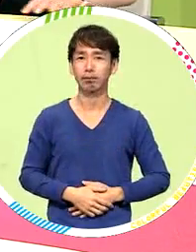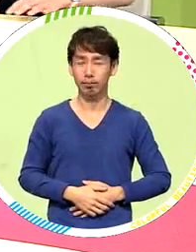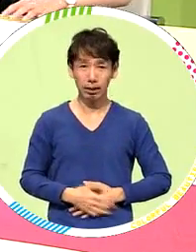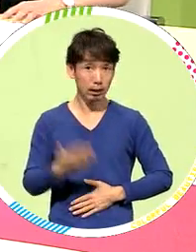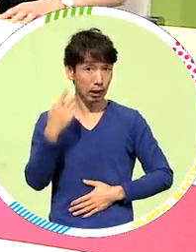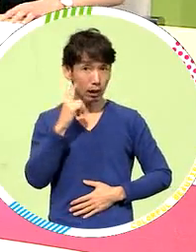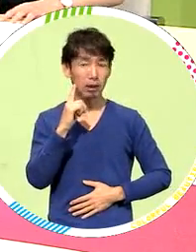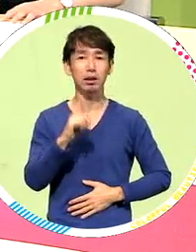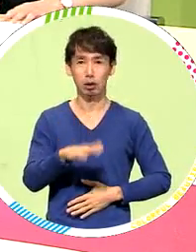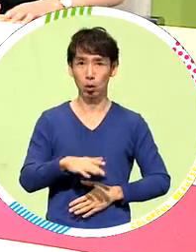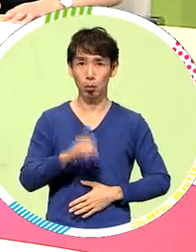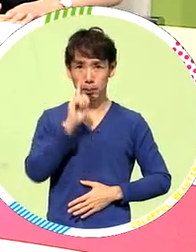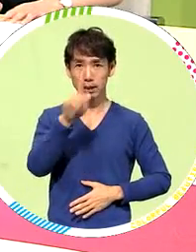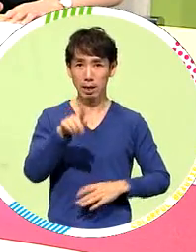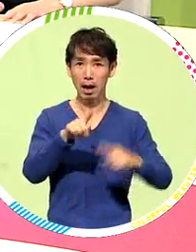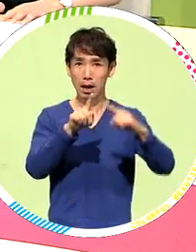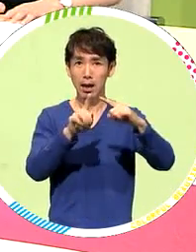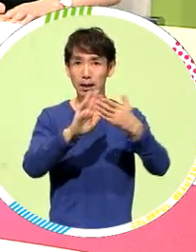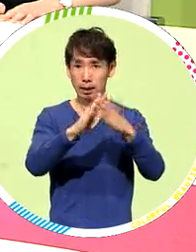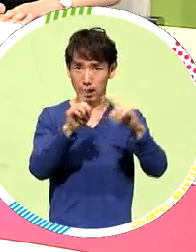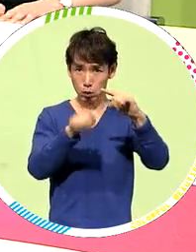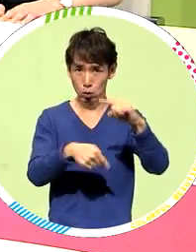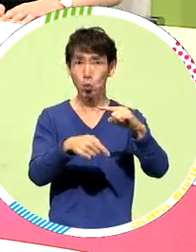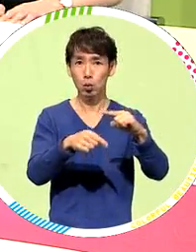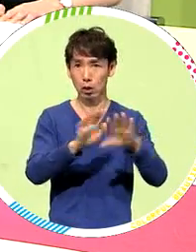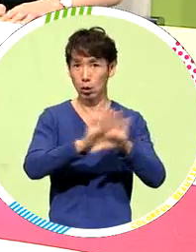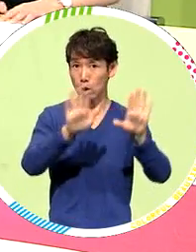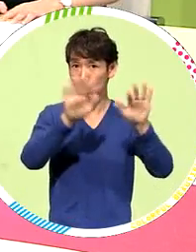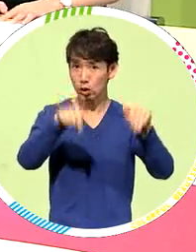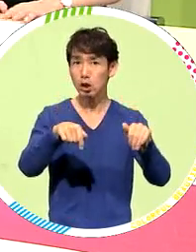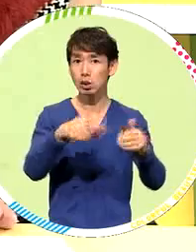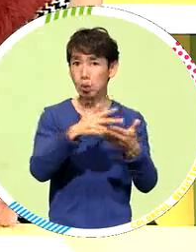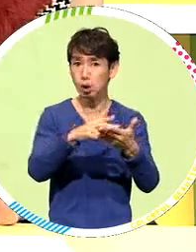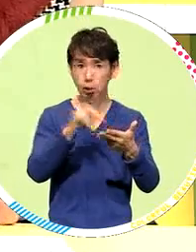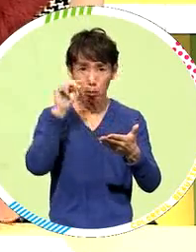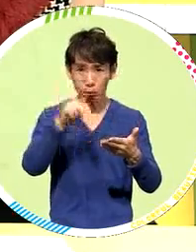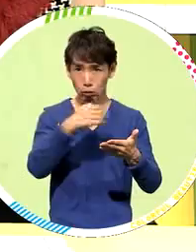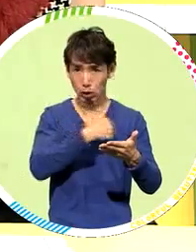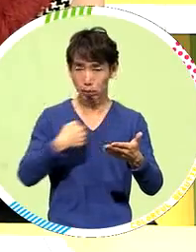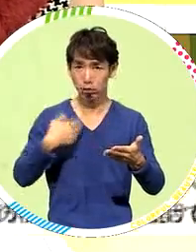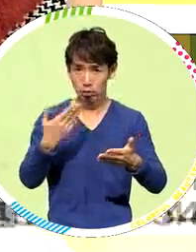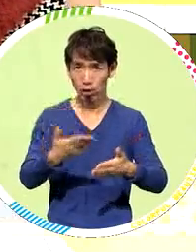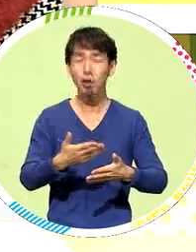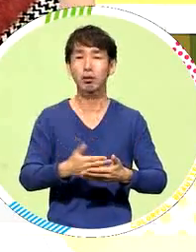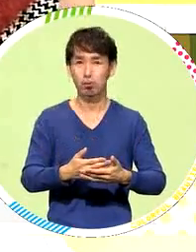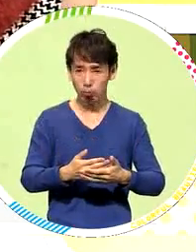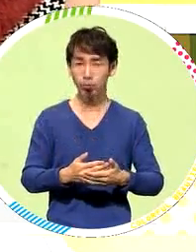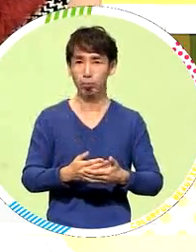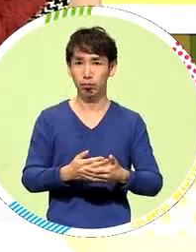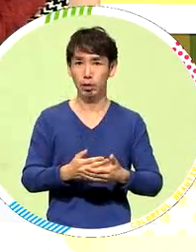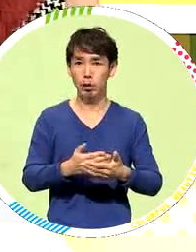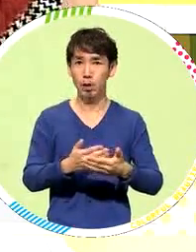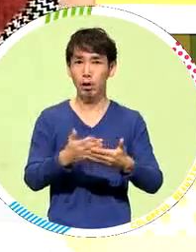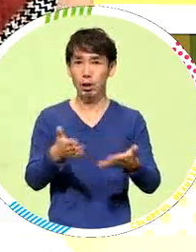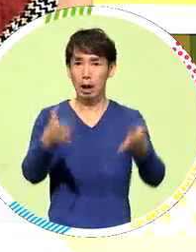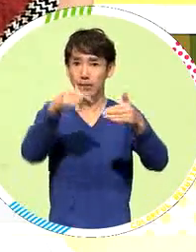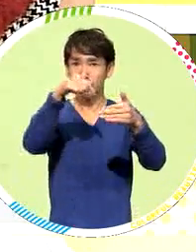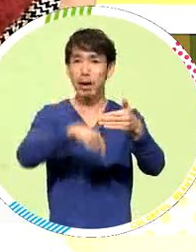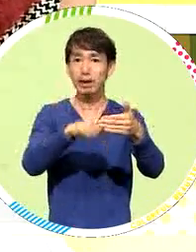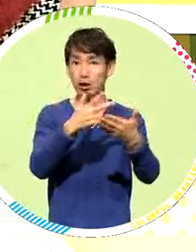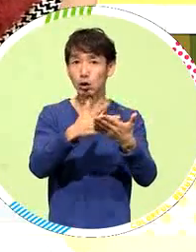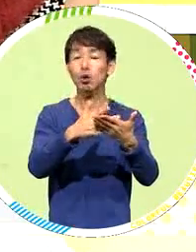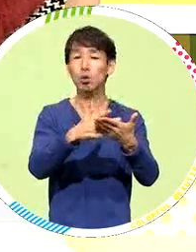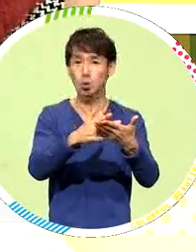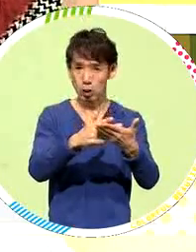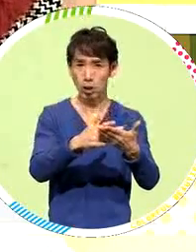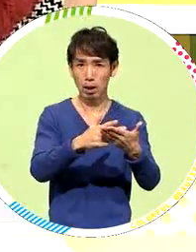いただいた県庁舎開庁しての資料とかも見ることができるんだ閲覧室内にある資料は自由に見ることができますそこ